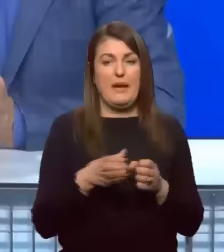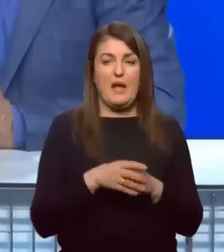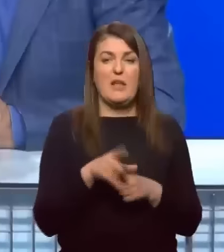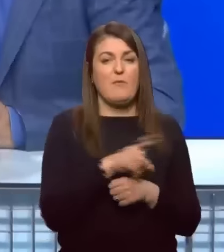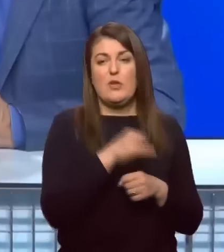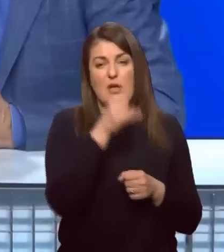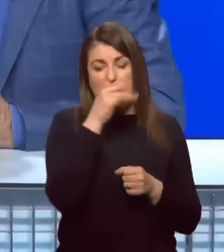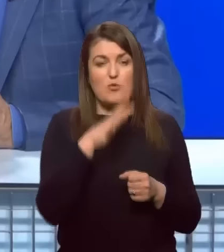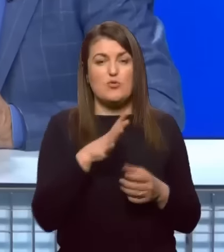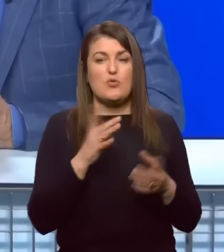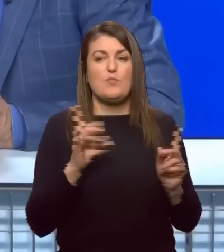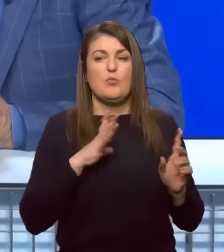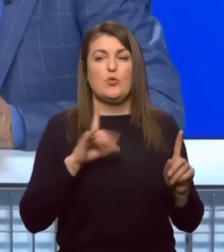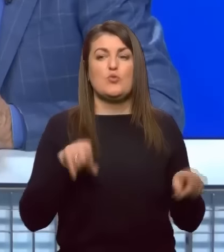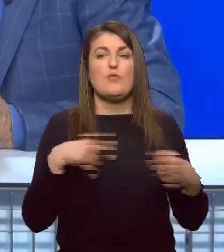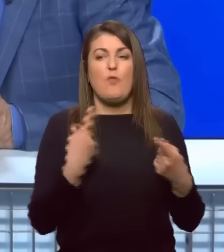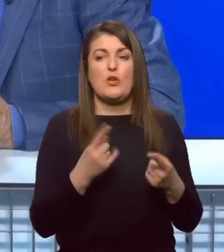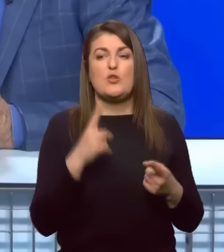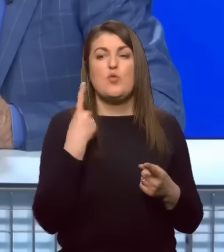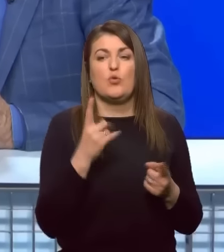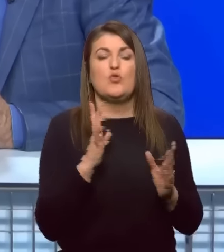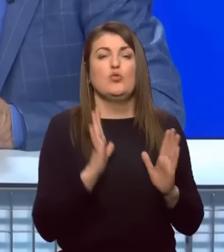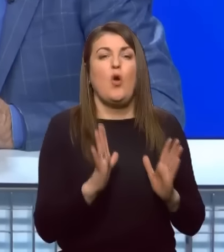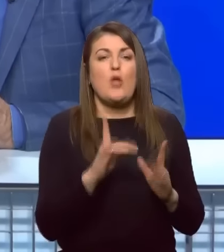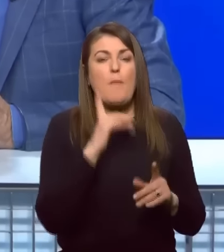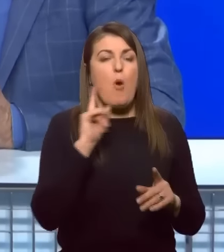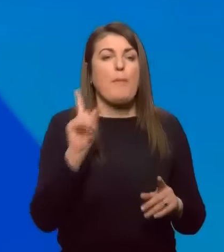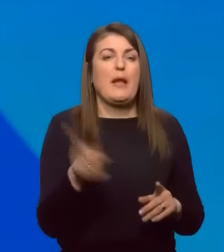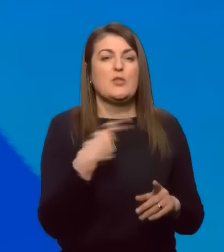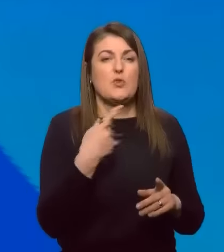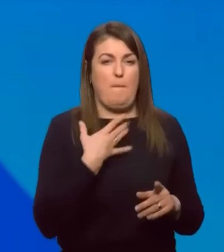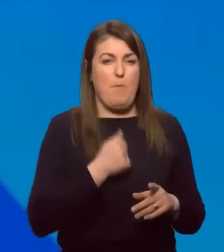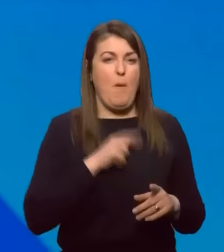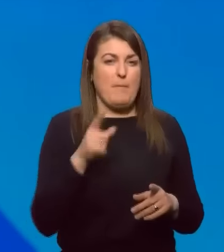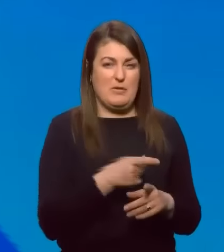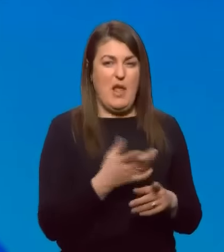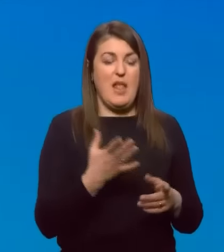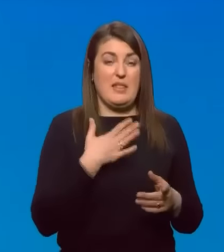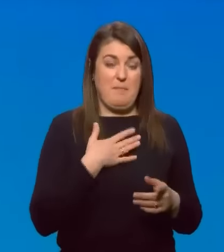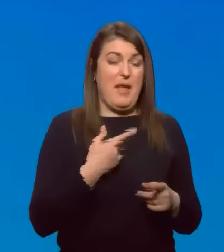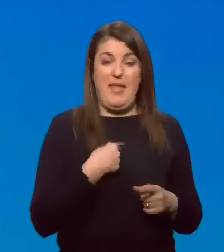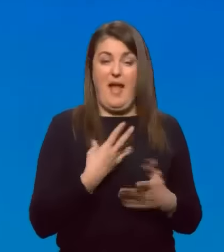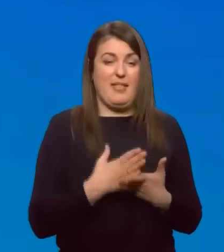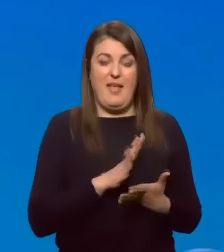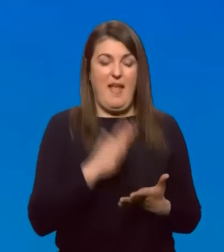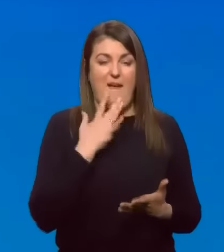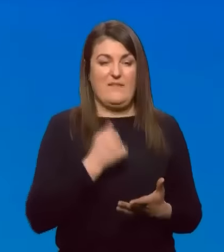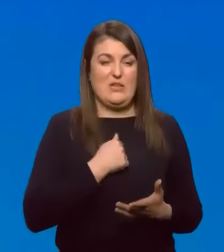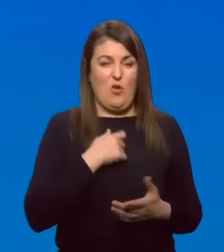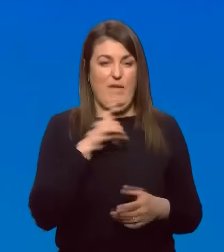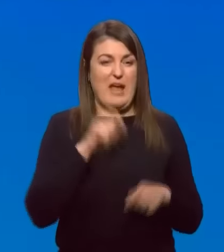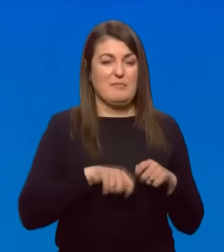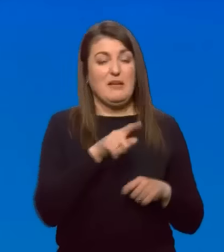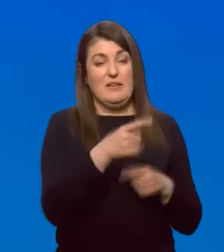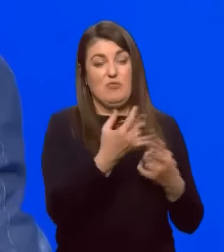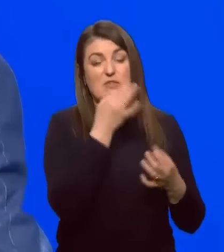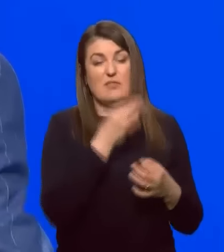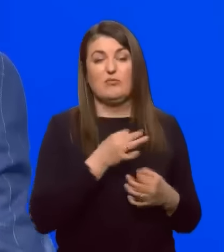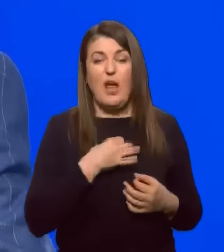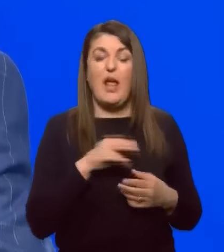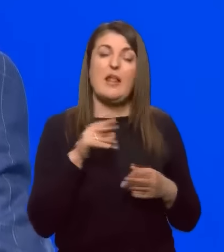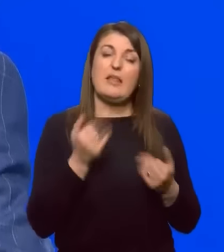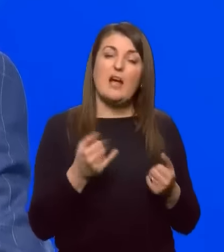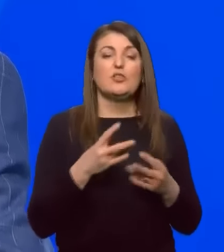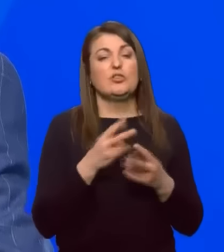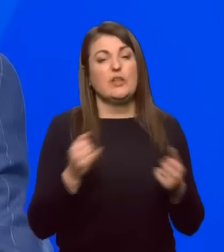ж не можуть бути створені з одних щойно мобілізованих. Тому що, як на мене, я не є військовим експертом, експертом, ви зараз скажете, так